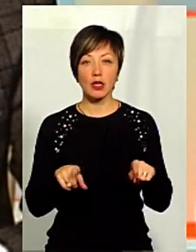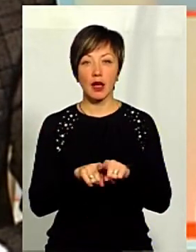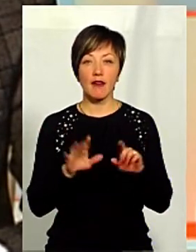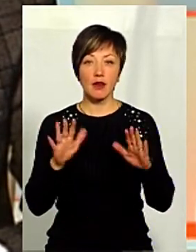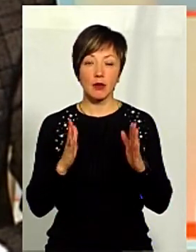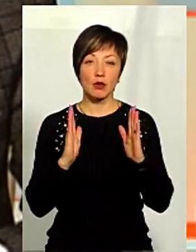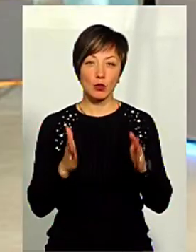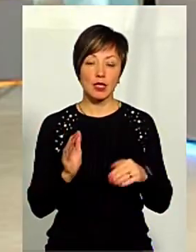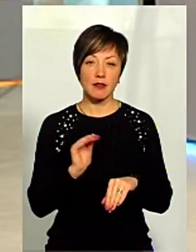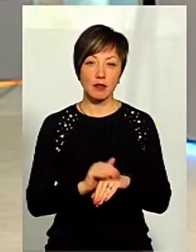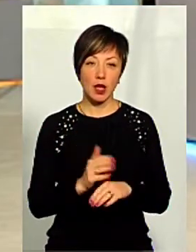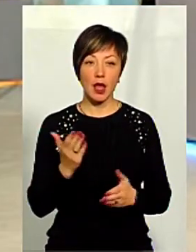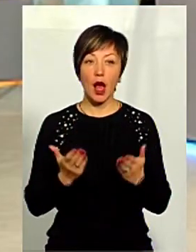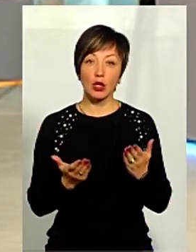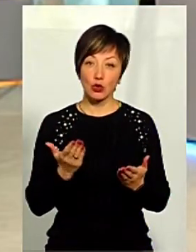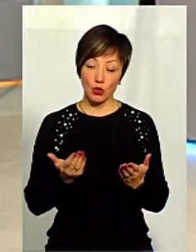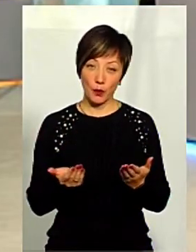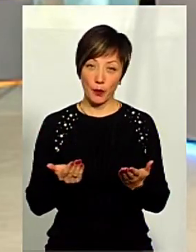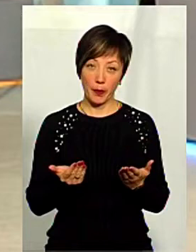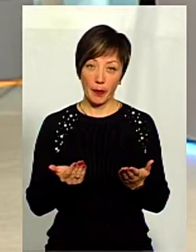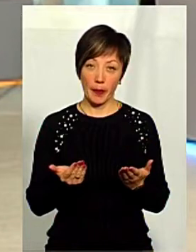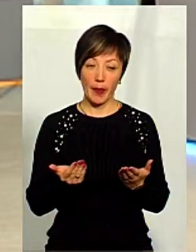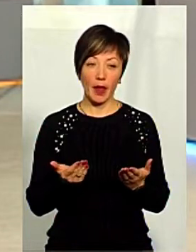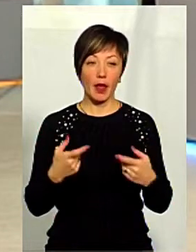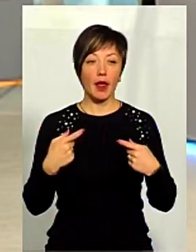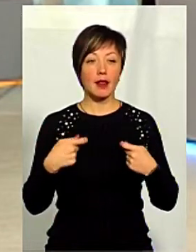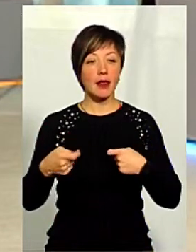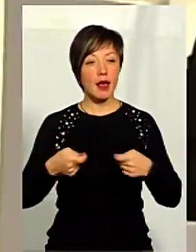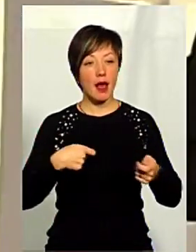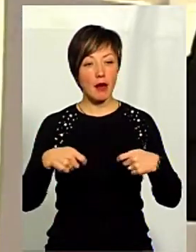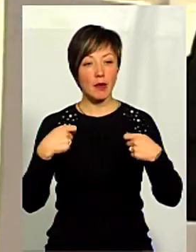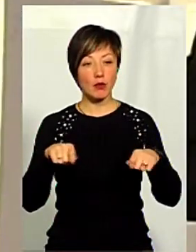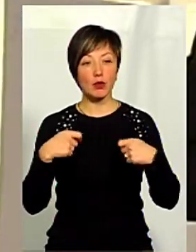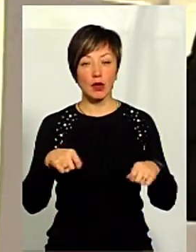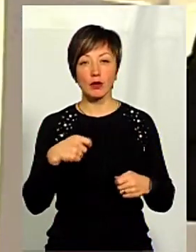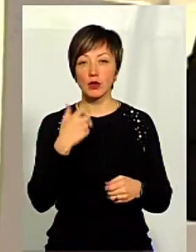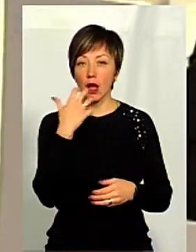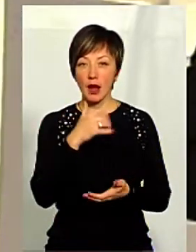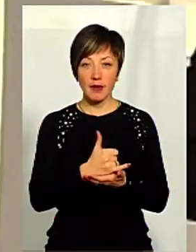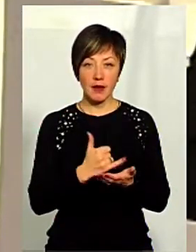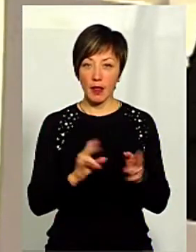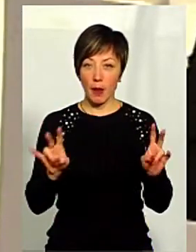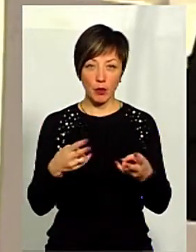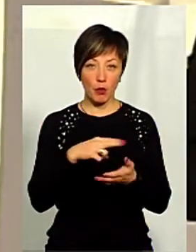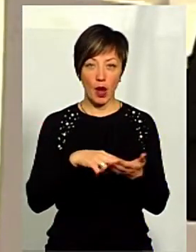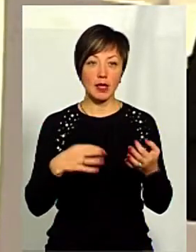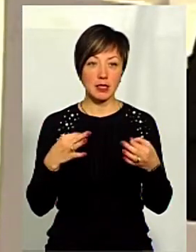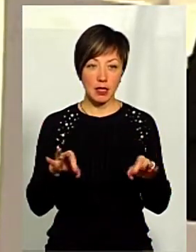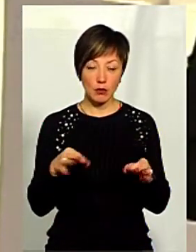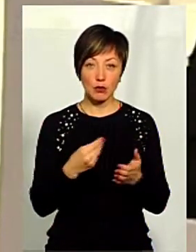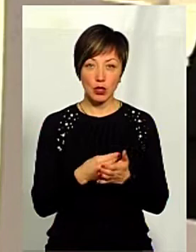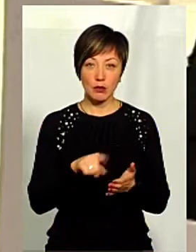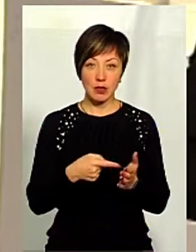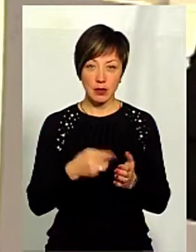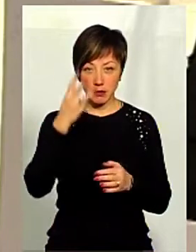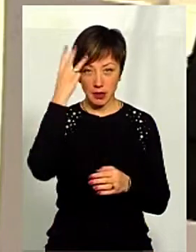буде зафіксовано. Отож, якщо на ярмарку продаються глінтвейни, які не потребують ліцензії, бюджет